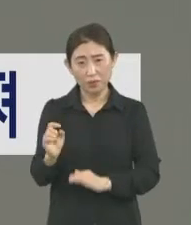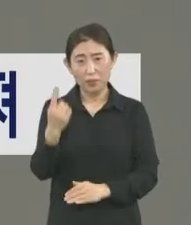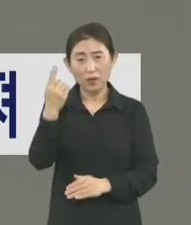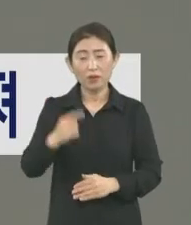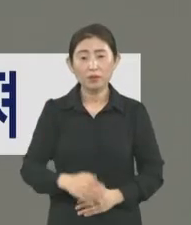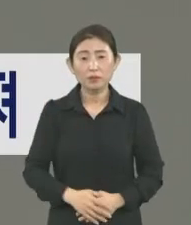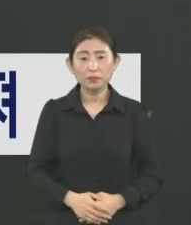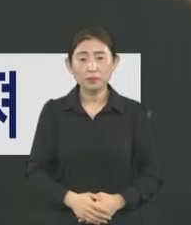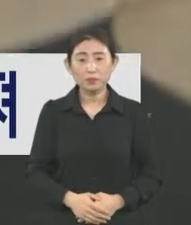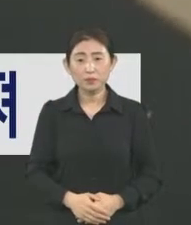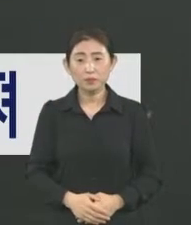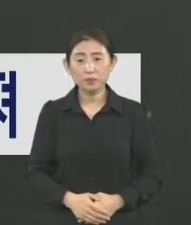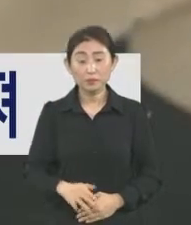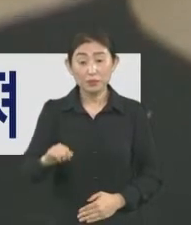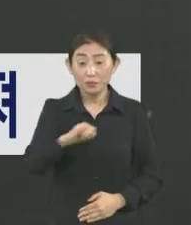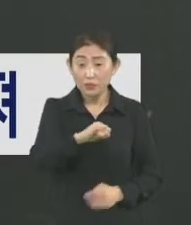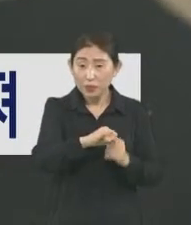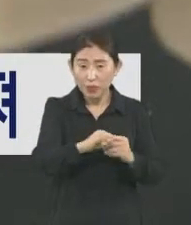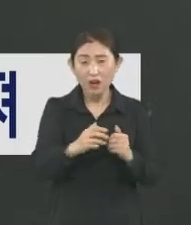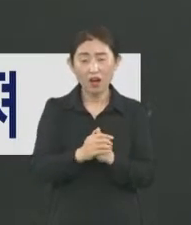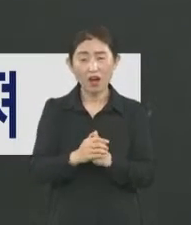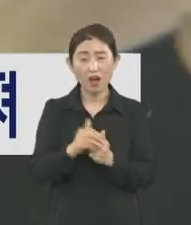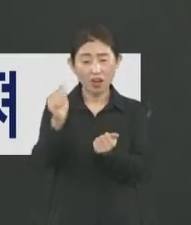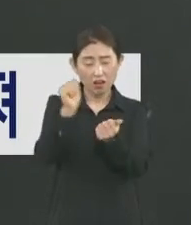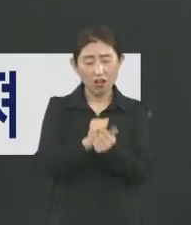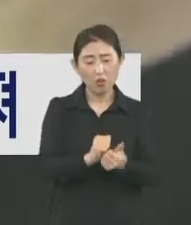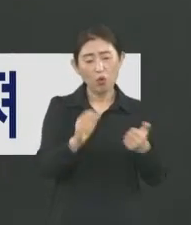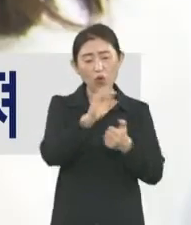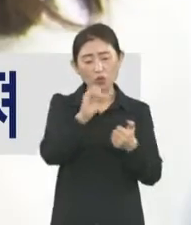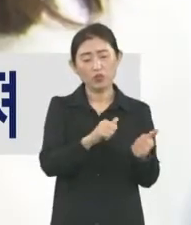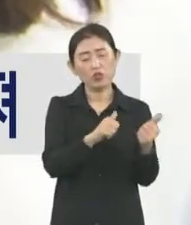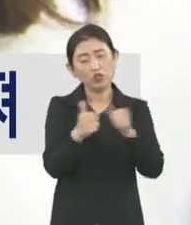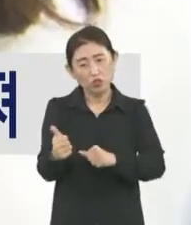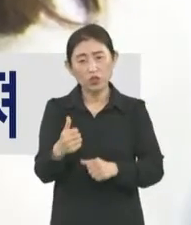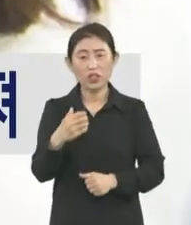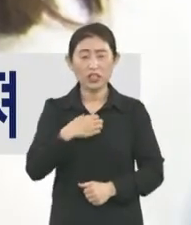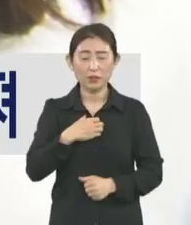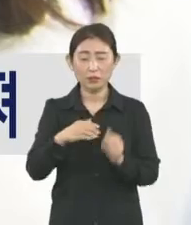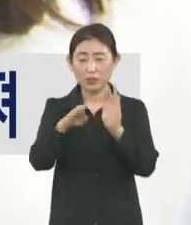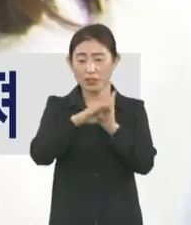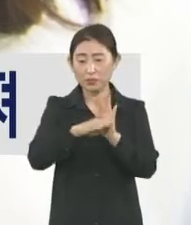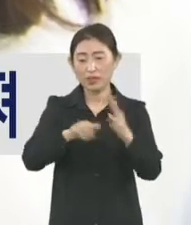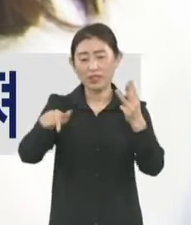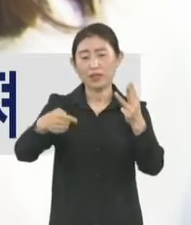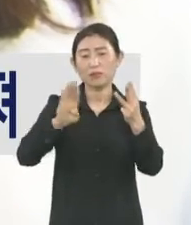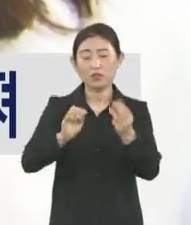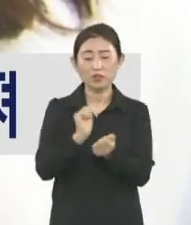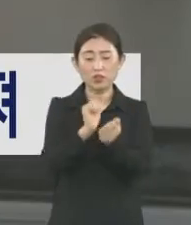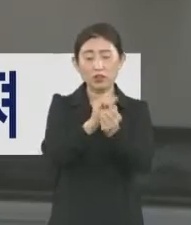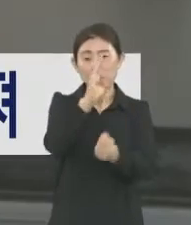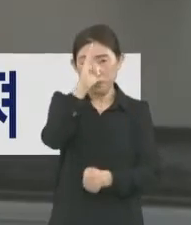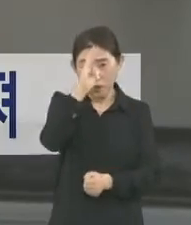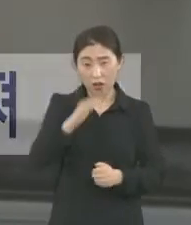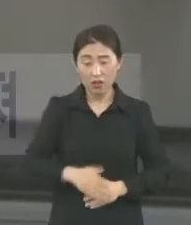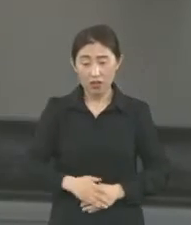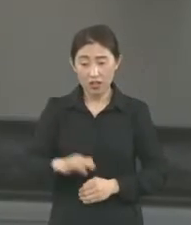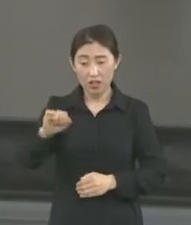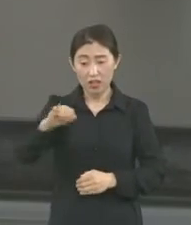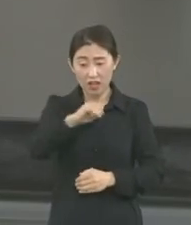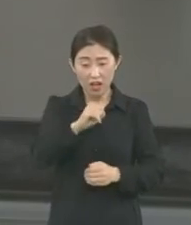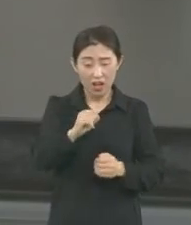추정됩니다 비브리오 패혈증은 치사율이 50% 에 달하는 제 3급 법정 감염병 이며 균에 오염된